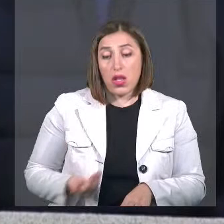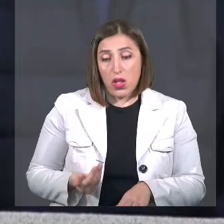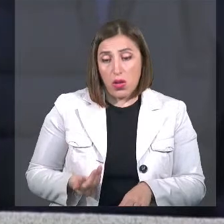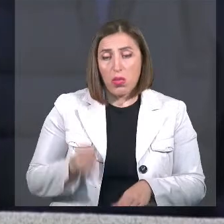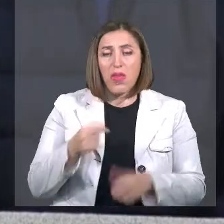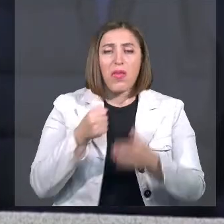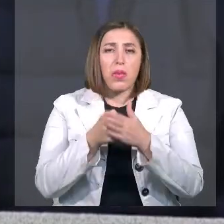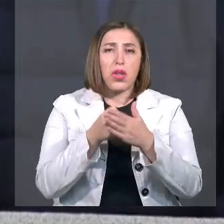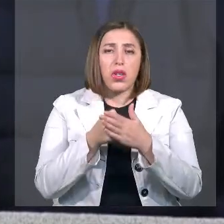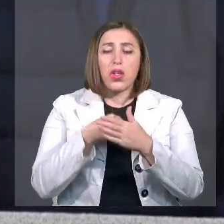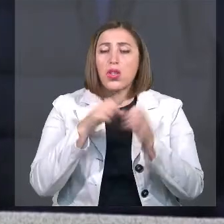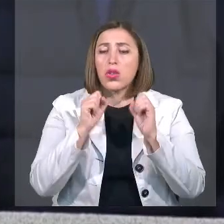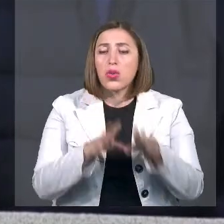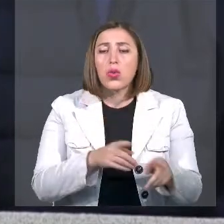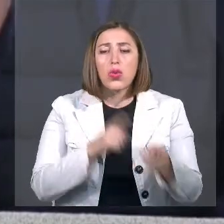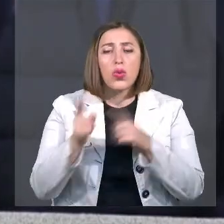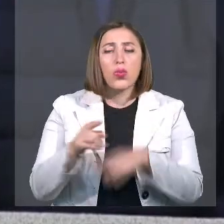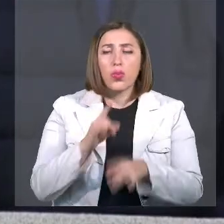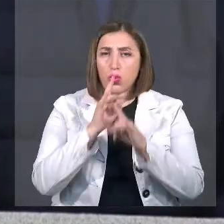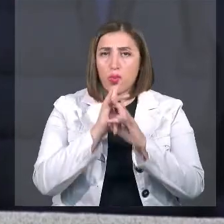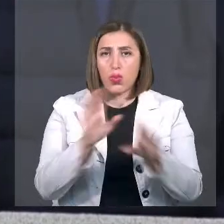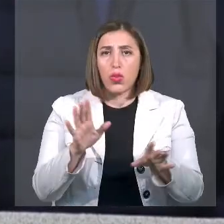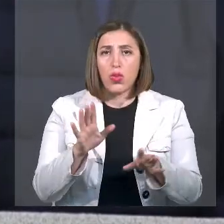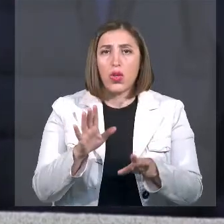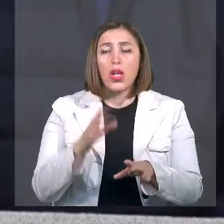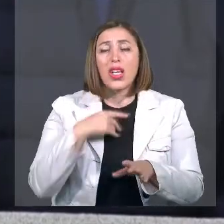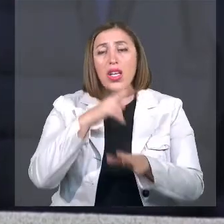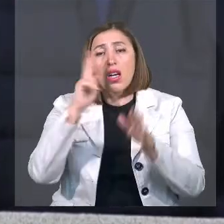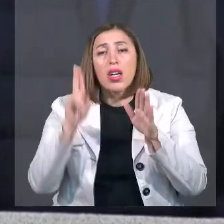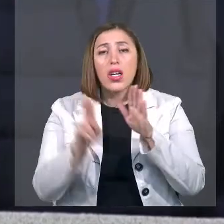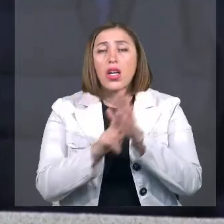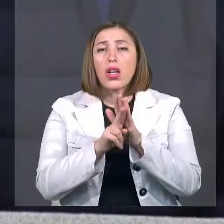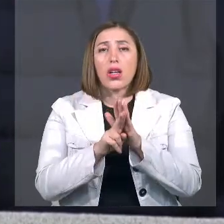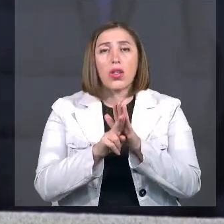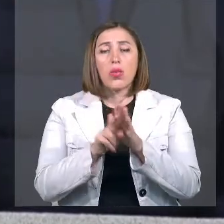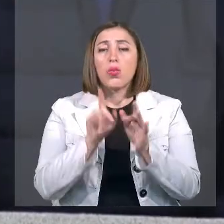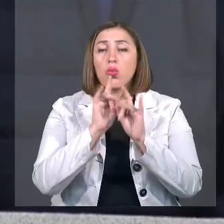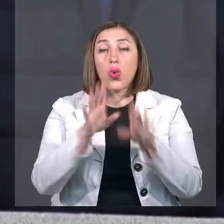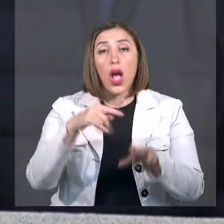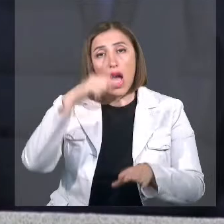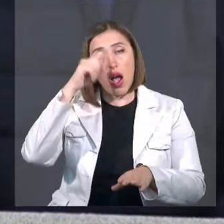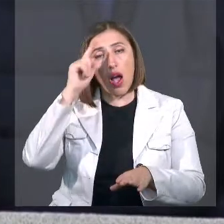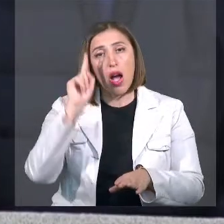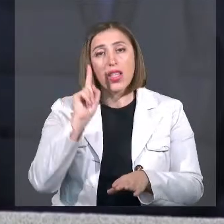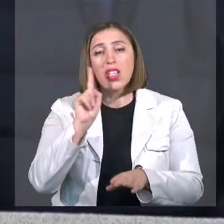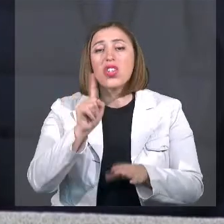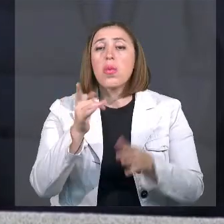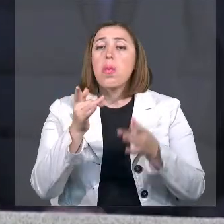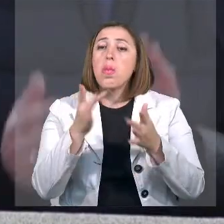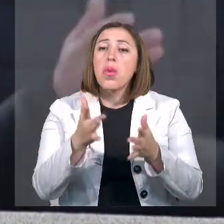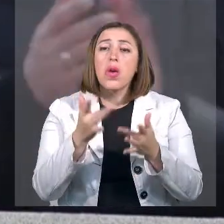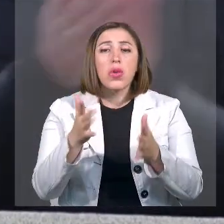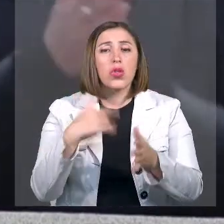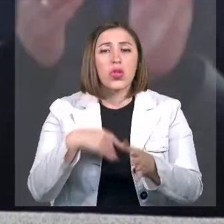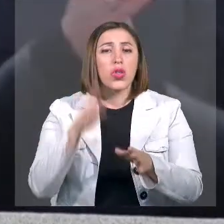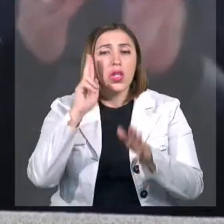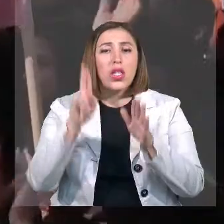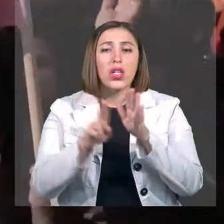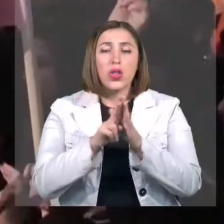ես դեի չեմ գնալու, ու ես չեմ ենթարկվելու Ադրբեջանի պայմաններին։